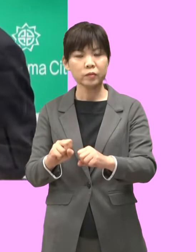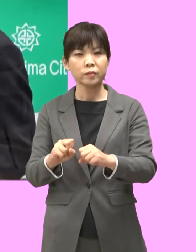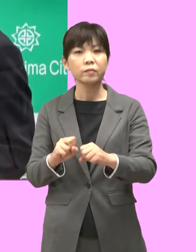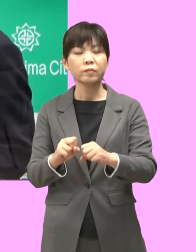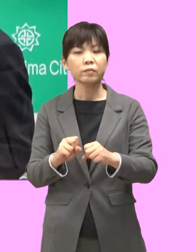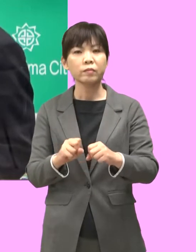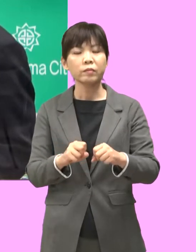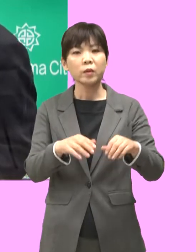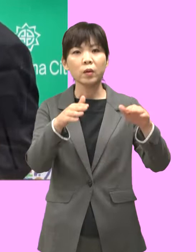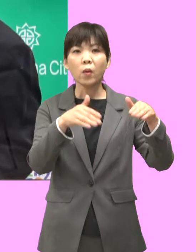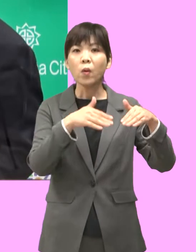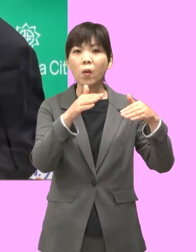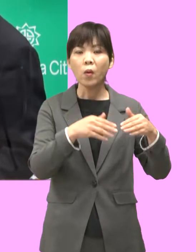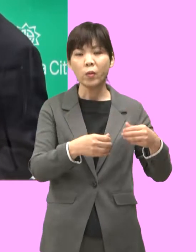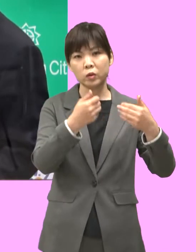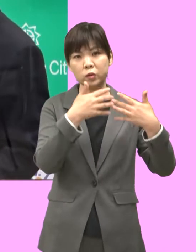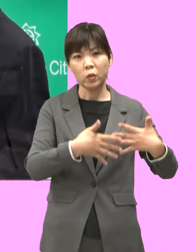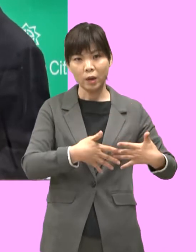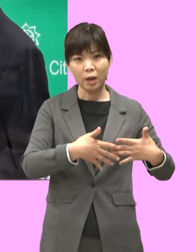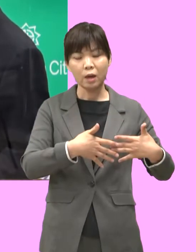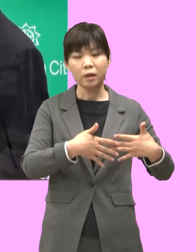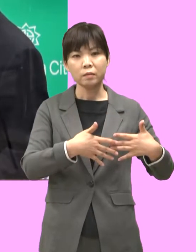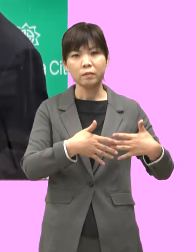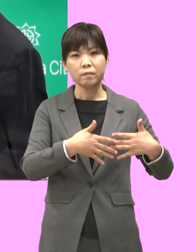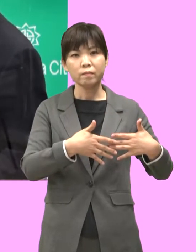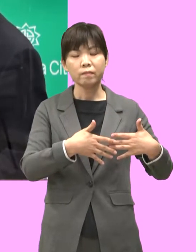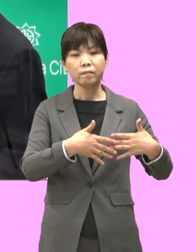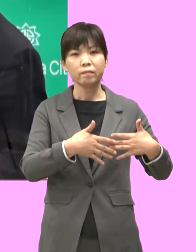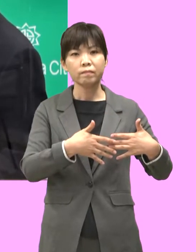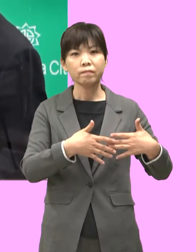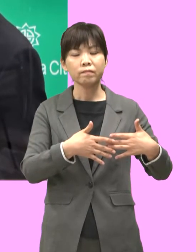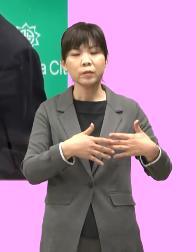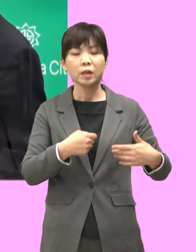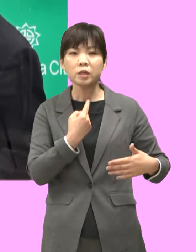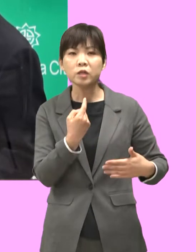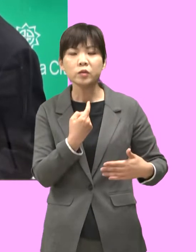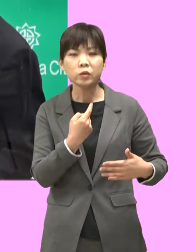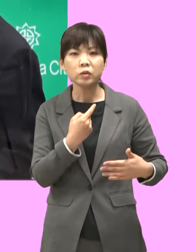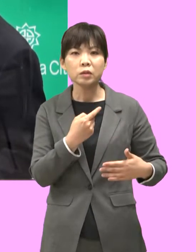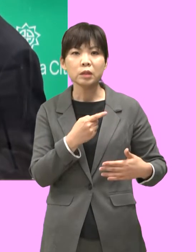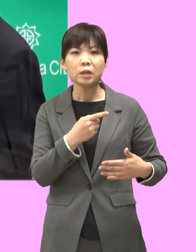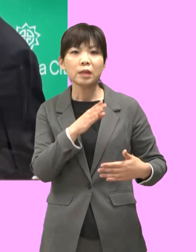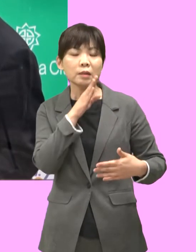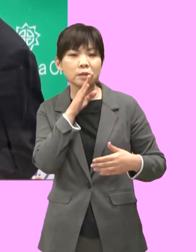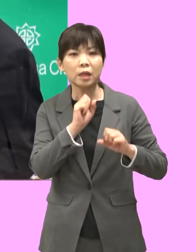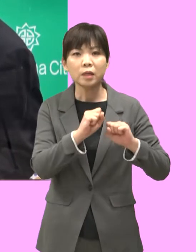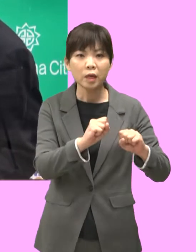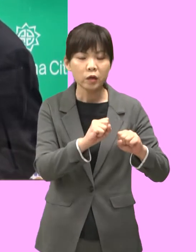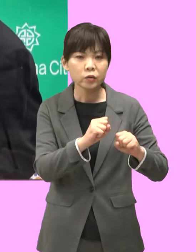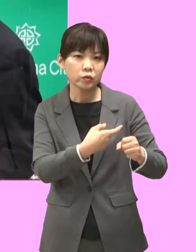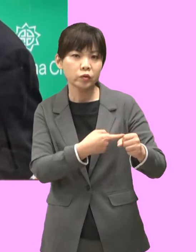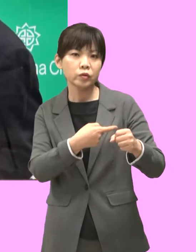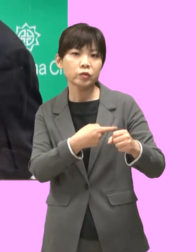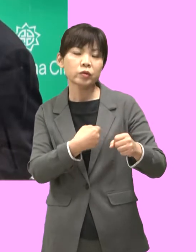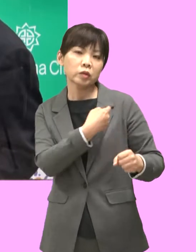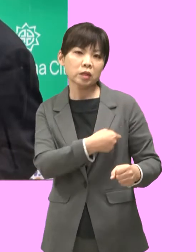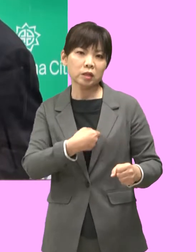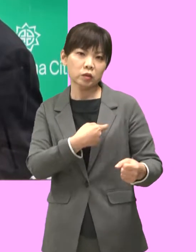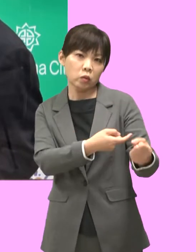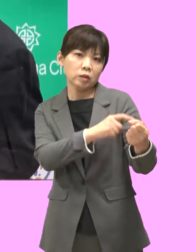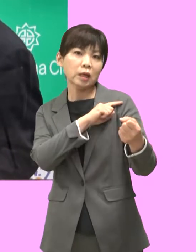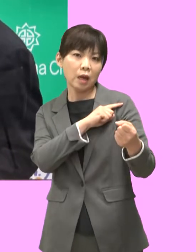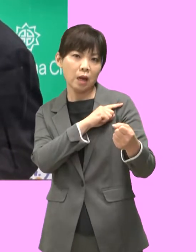応募いただく方の要件としては、自ら、その提案を実行する意思と能力、能力といえ